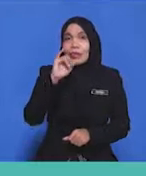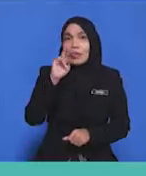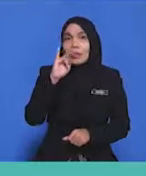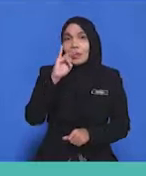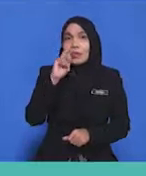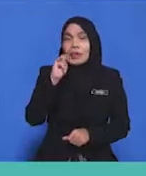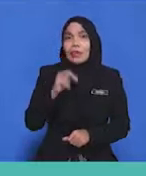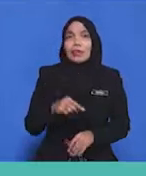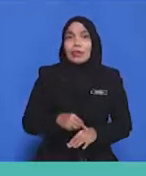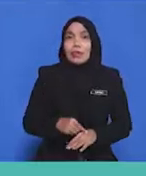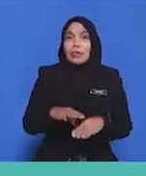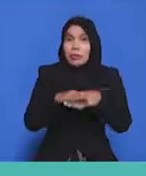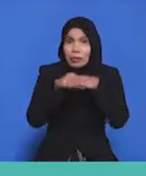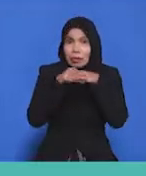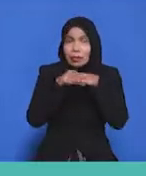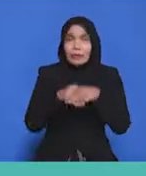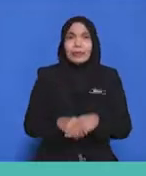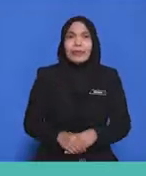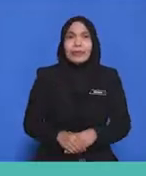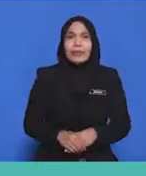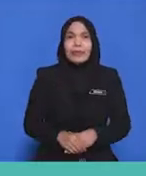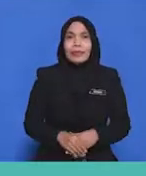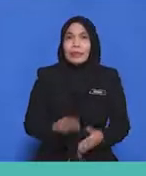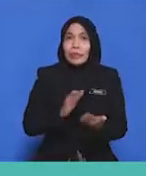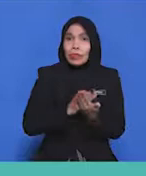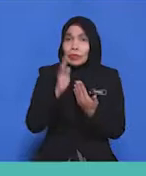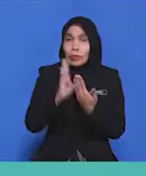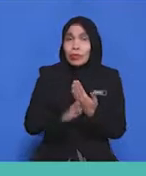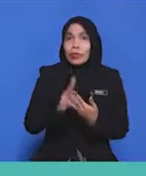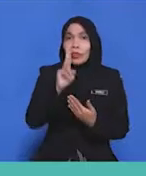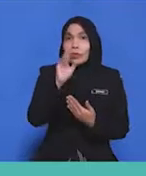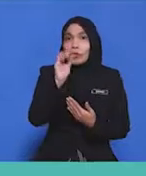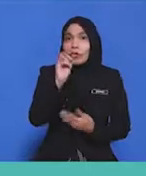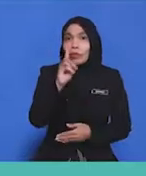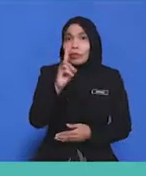di Manchester, England pada Februari 2011.